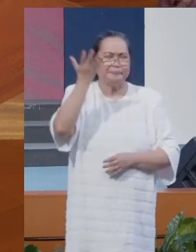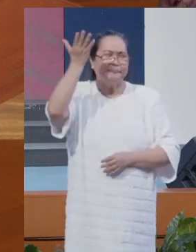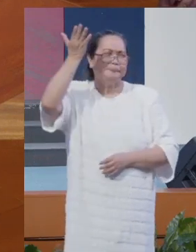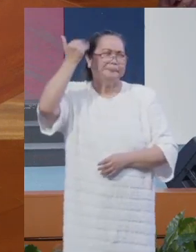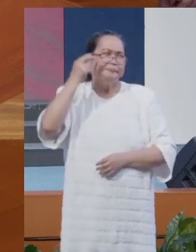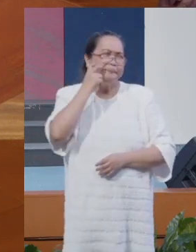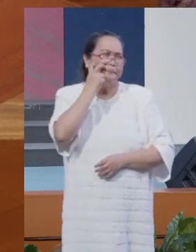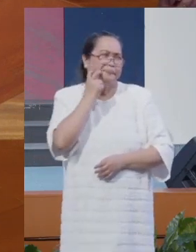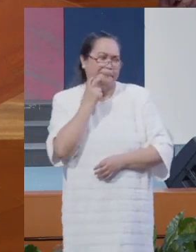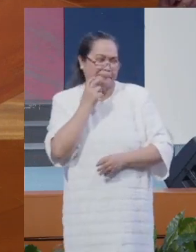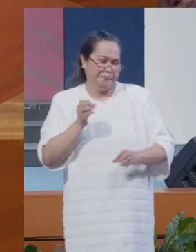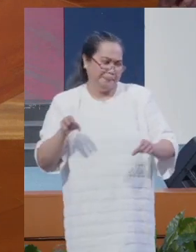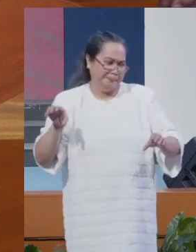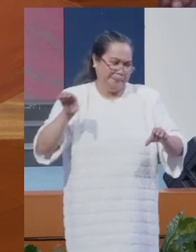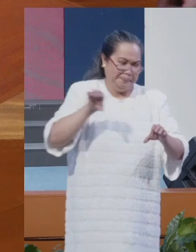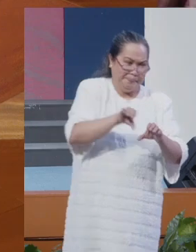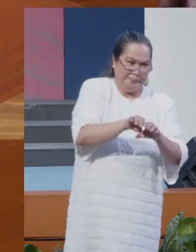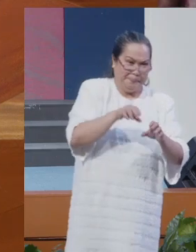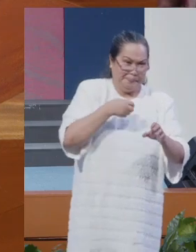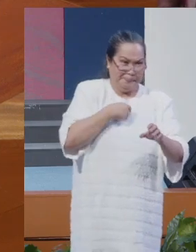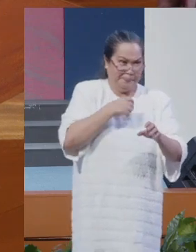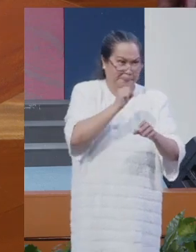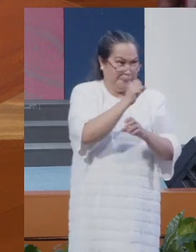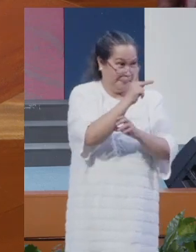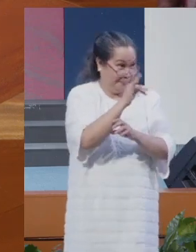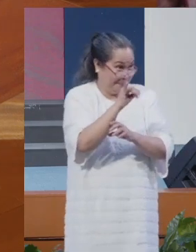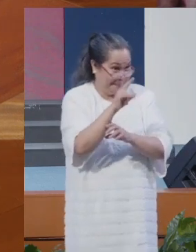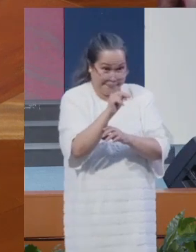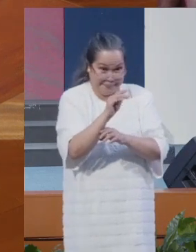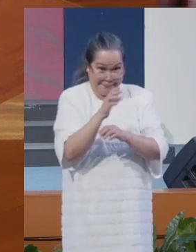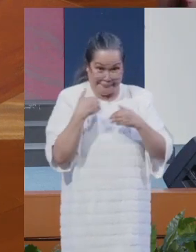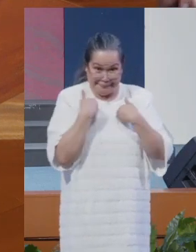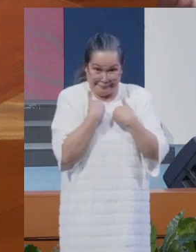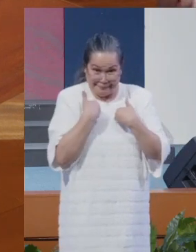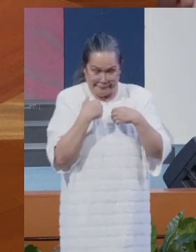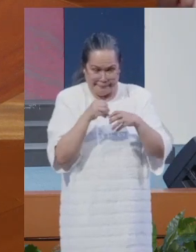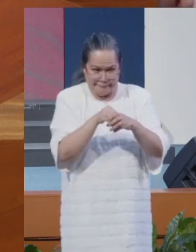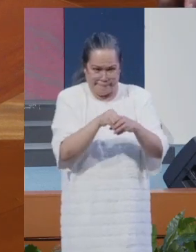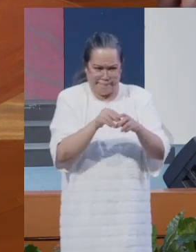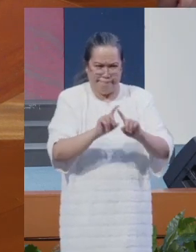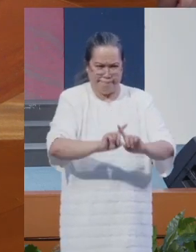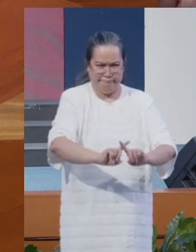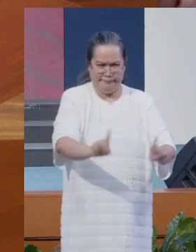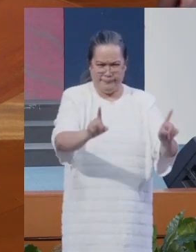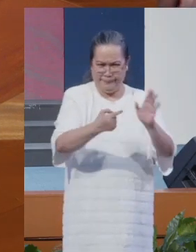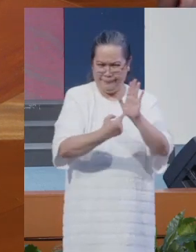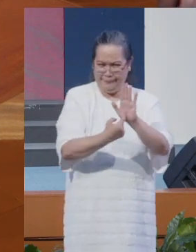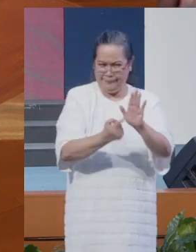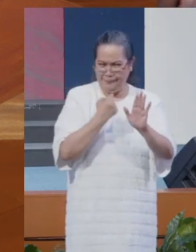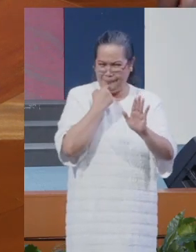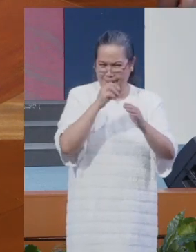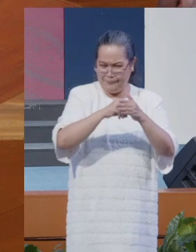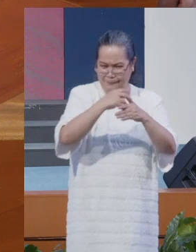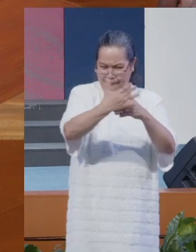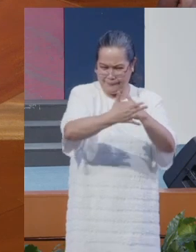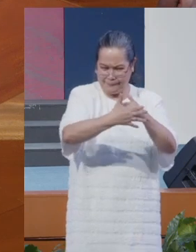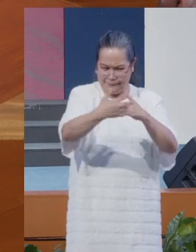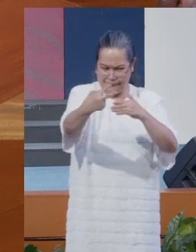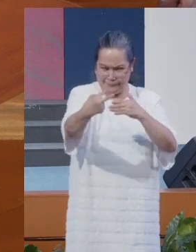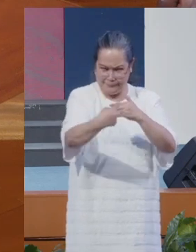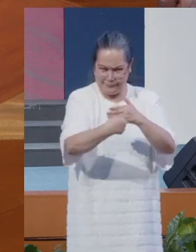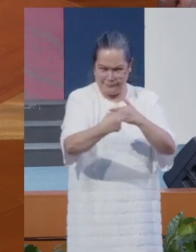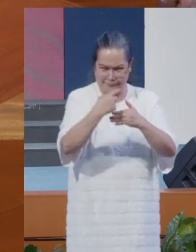Ang una nating makikita ay ang panlabas na bunga ng tunay na kaligtasan ay iba sa panlabas na anyo